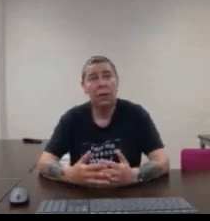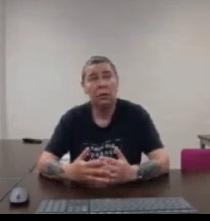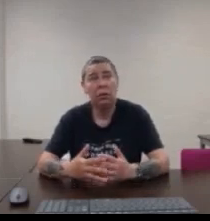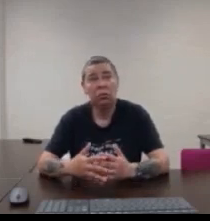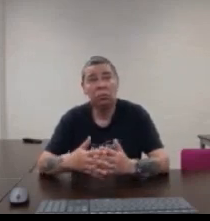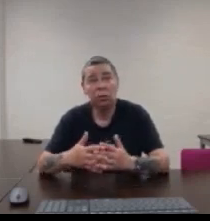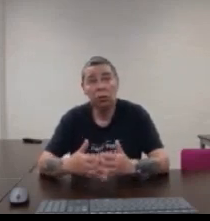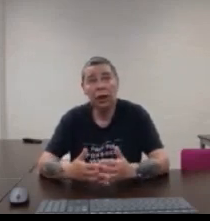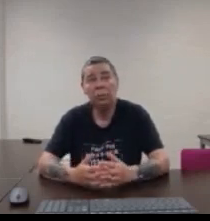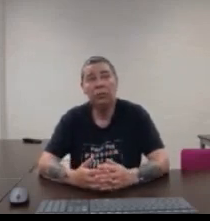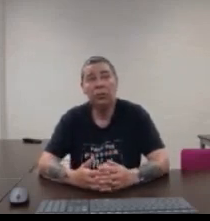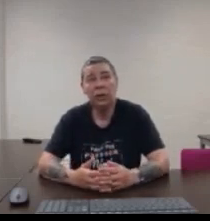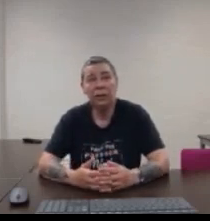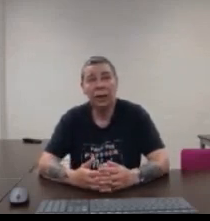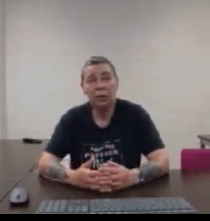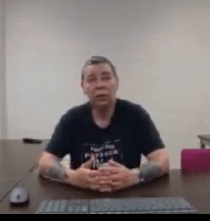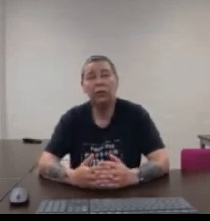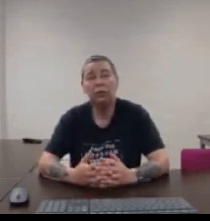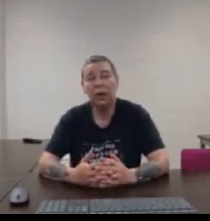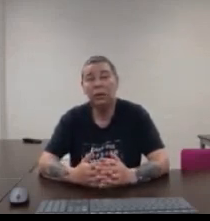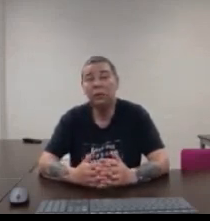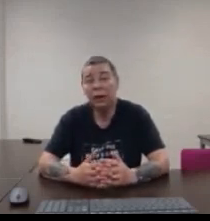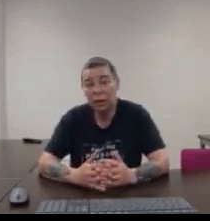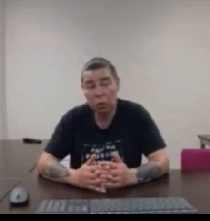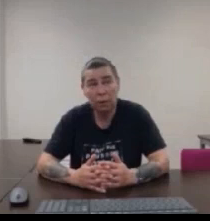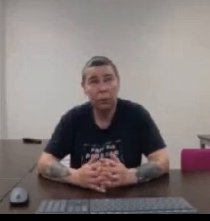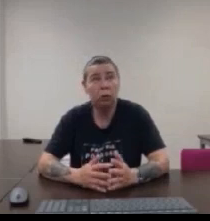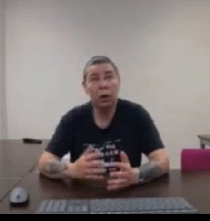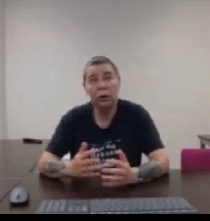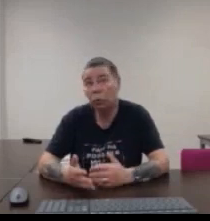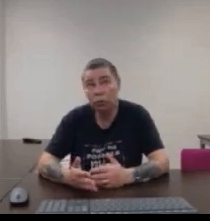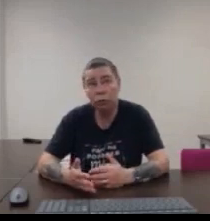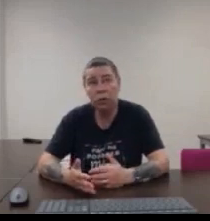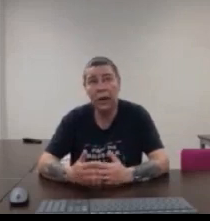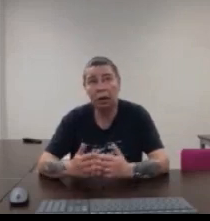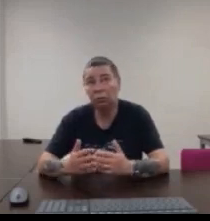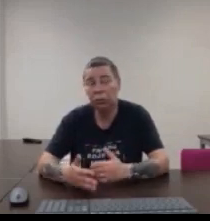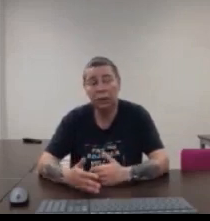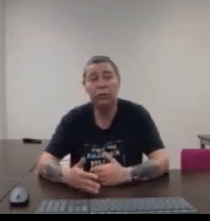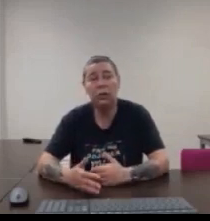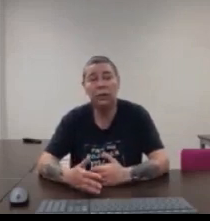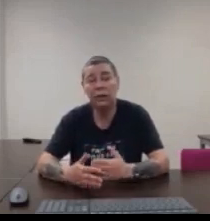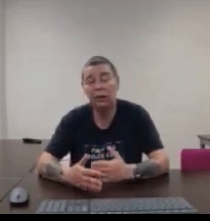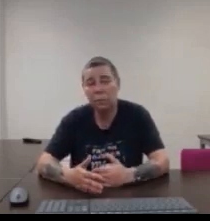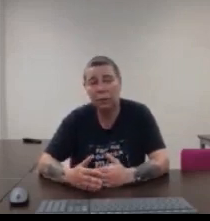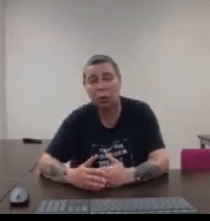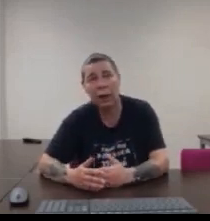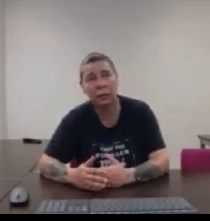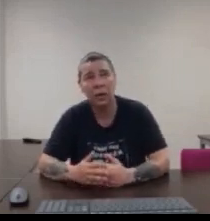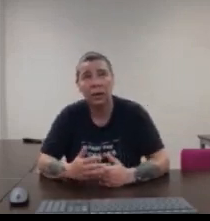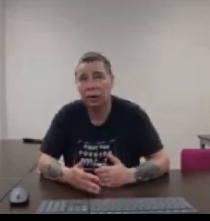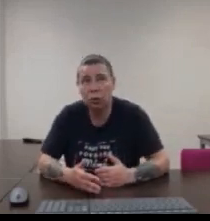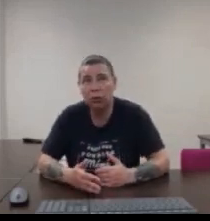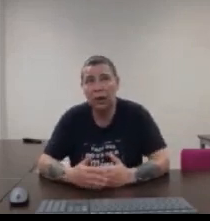convient. Maintenant, nous, on est là pour vous donner des éléments qui vont vous permettre de faire des choix. Donc, soit ce qu'on vous suggère, vous avez envie de le tester, vous le mettez